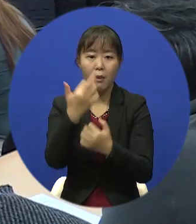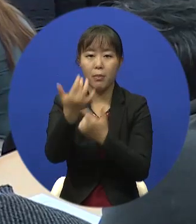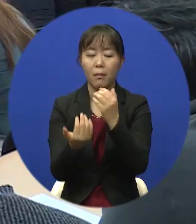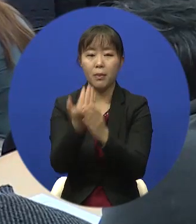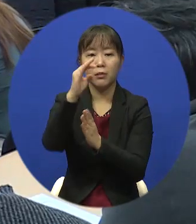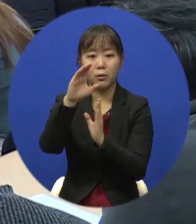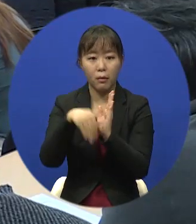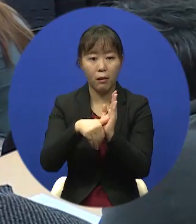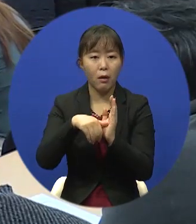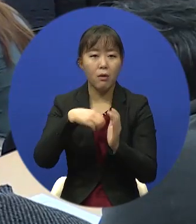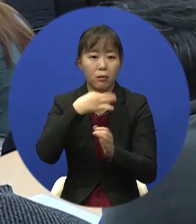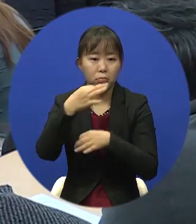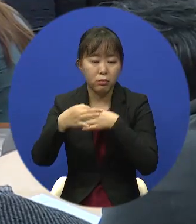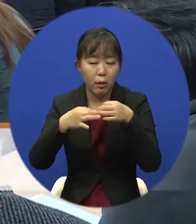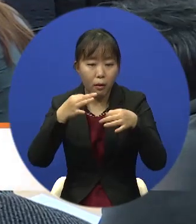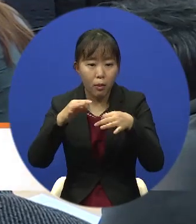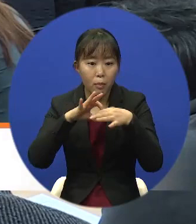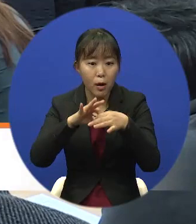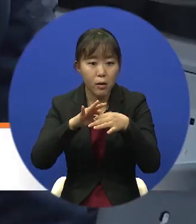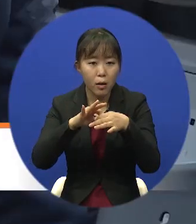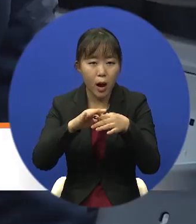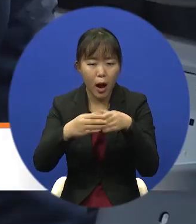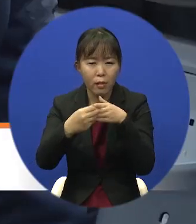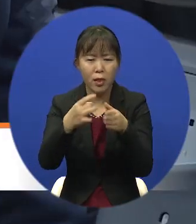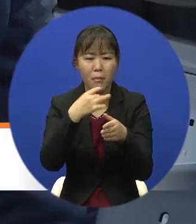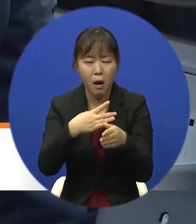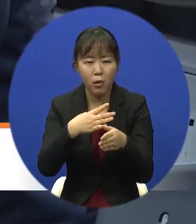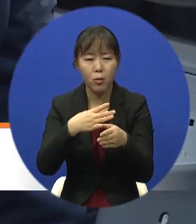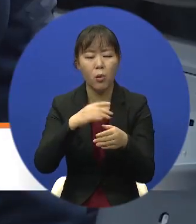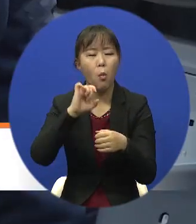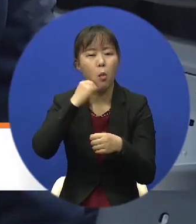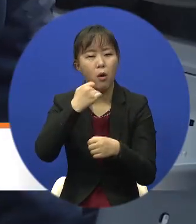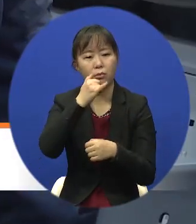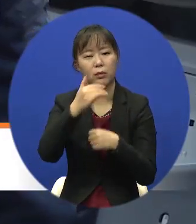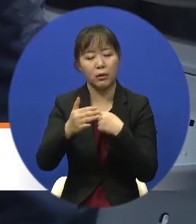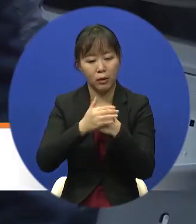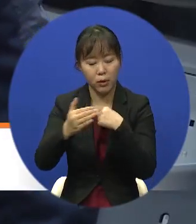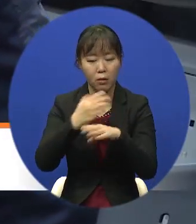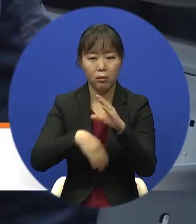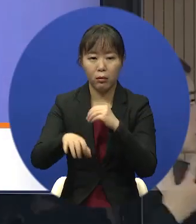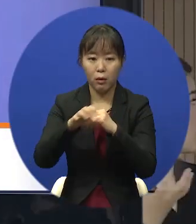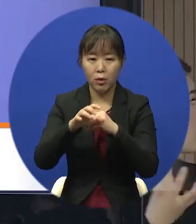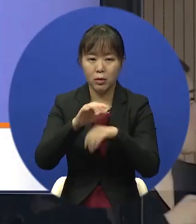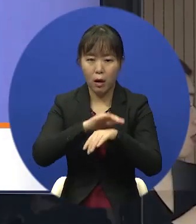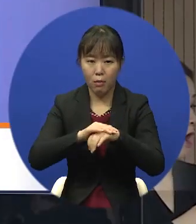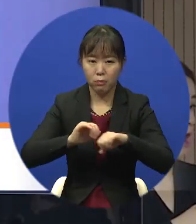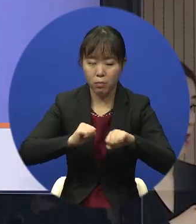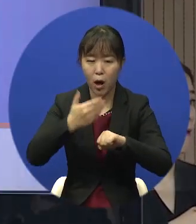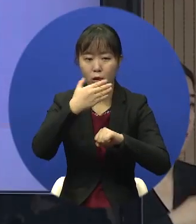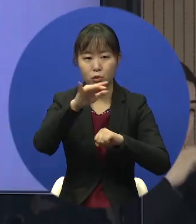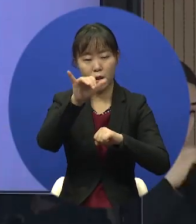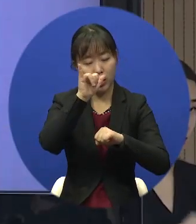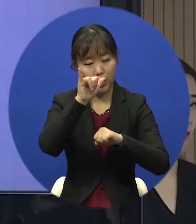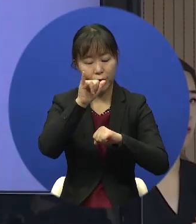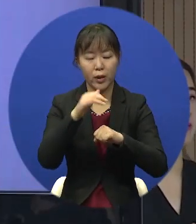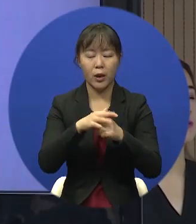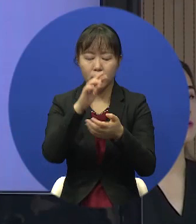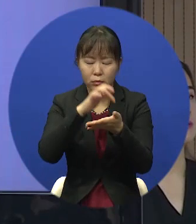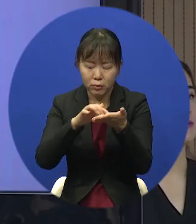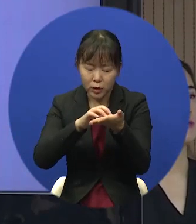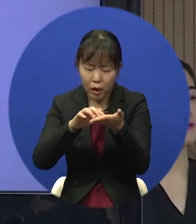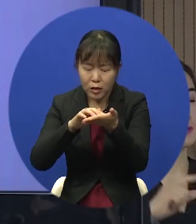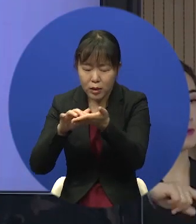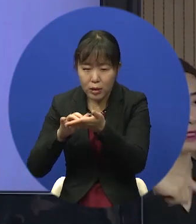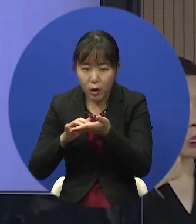상황에서 음성으로 출력되는 피난 안내만으로는 어려움이 있어 보다 능동적으로 대처할 수 있는 피난 촉지